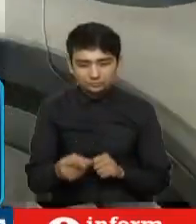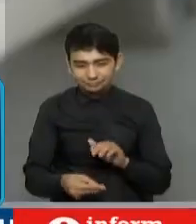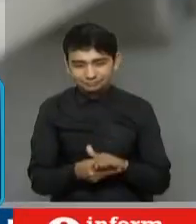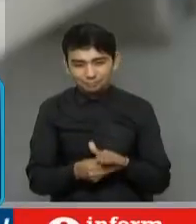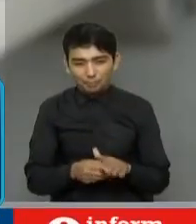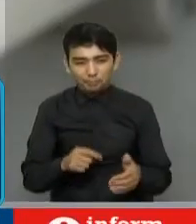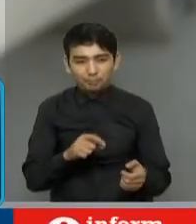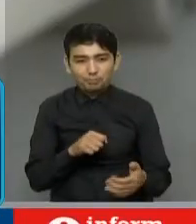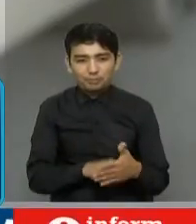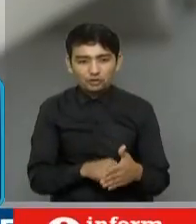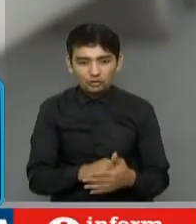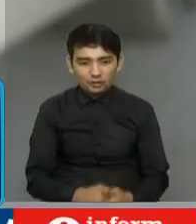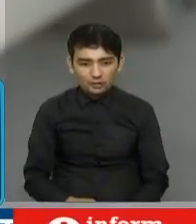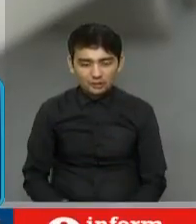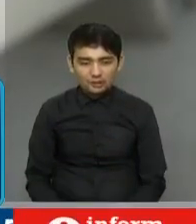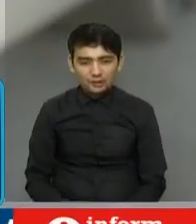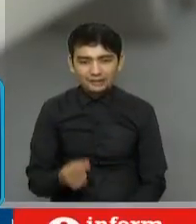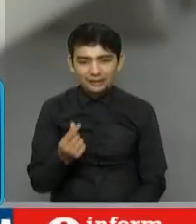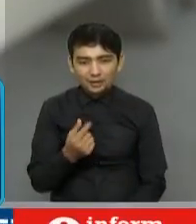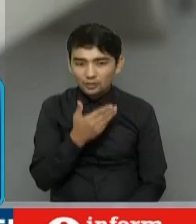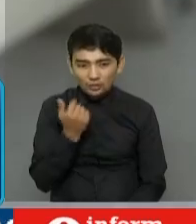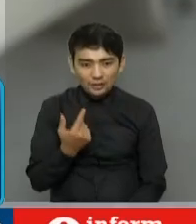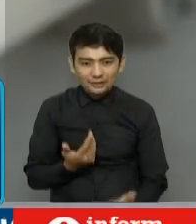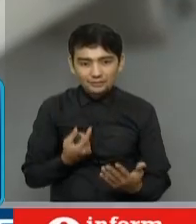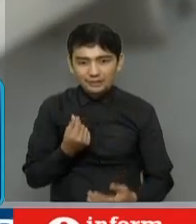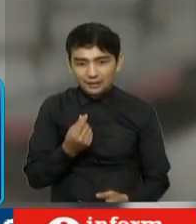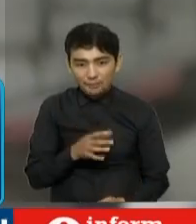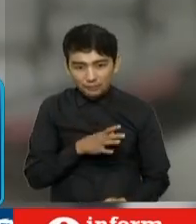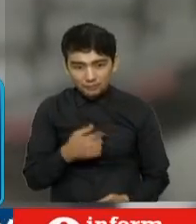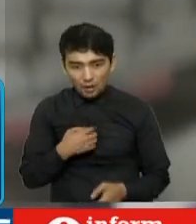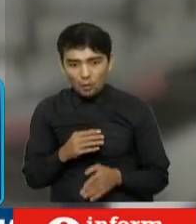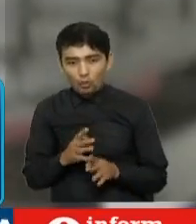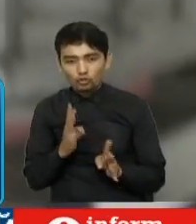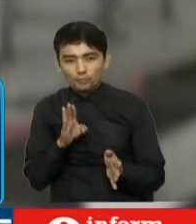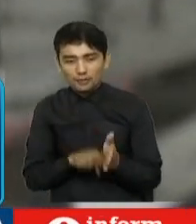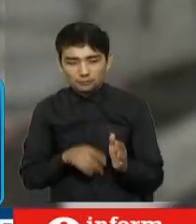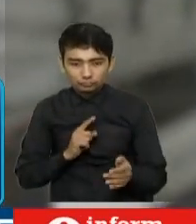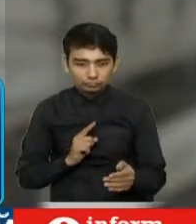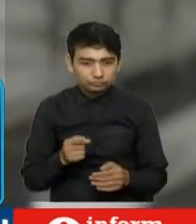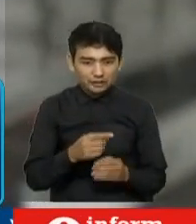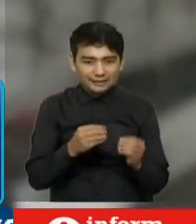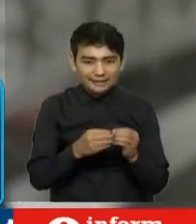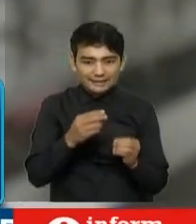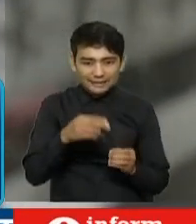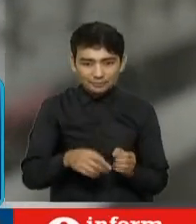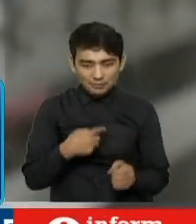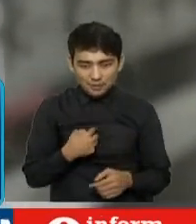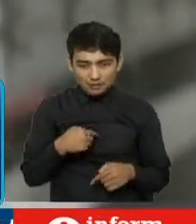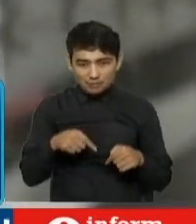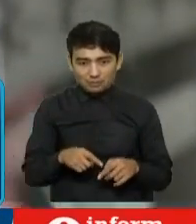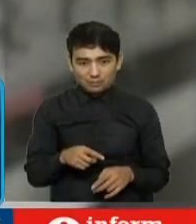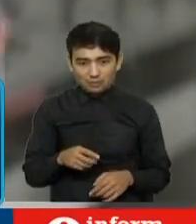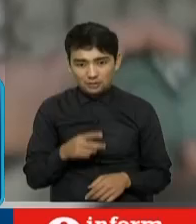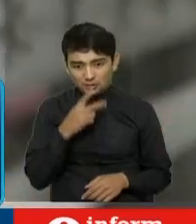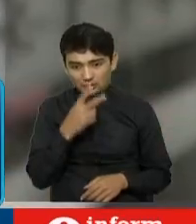sebep deyit. Akçamız yok. Akça bolsa otasan yaptı biz uçuruk. 10 kilometre 10 kilometre uçuruk. Yani